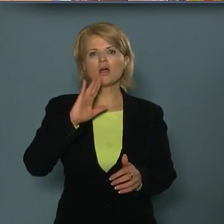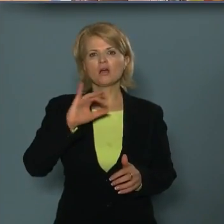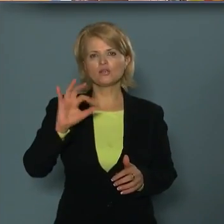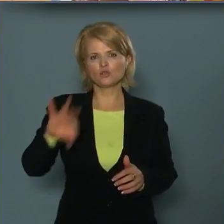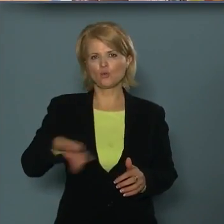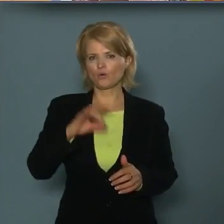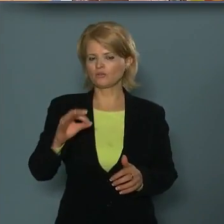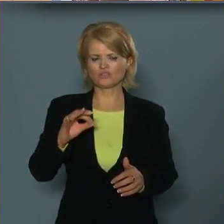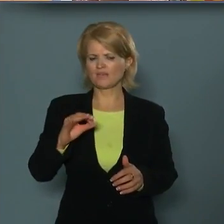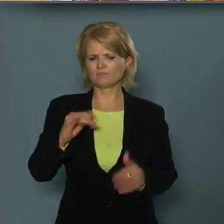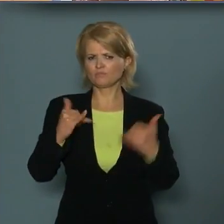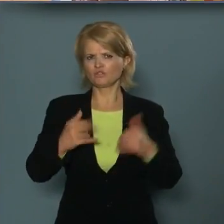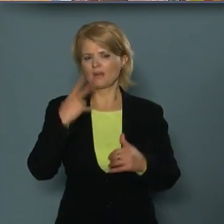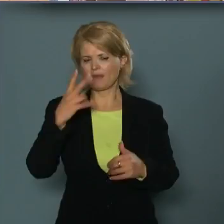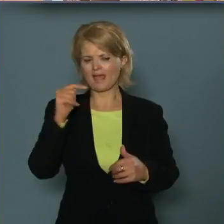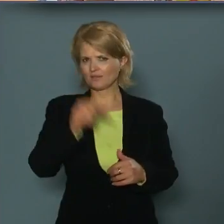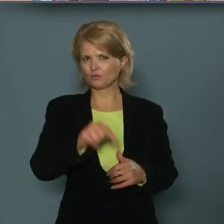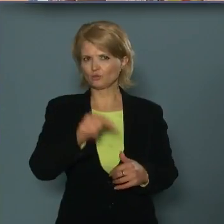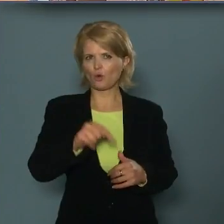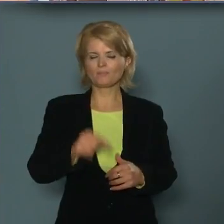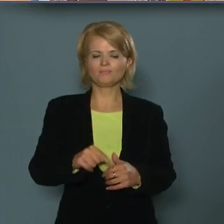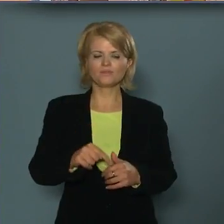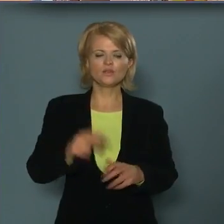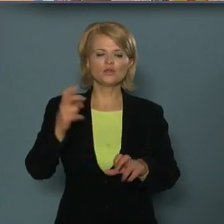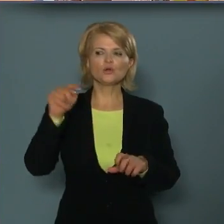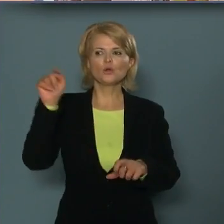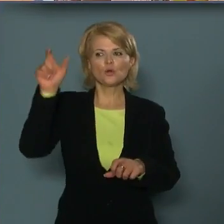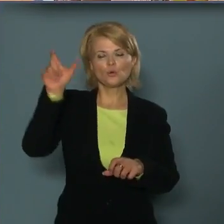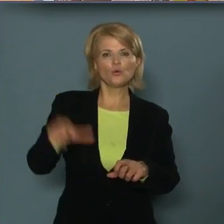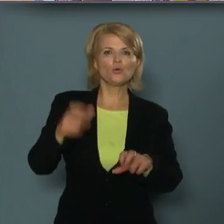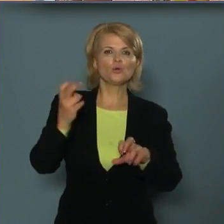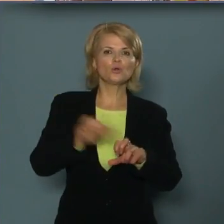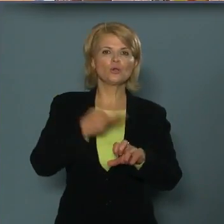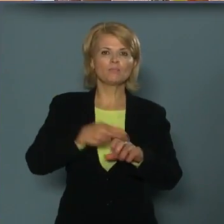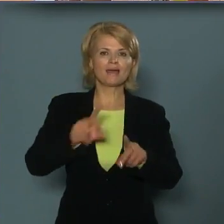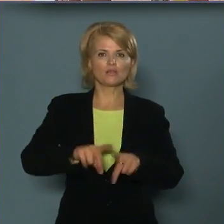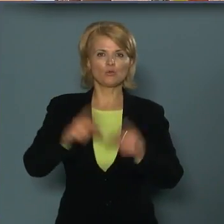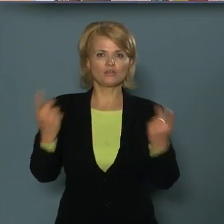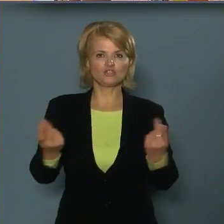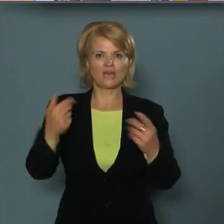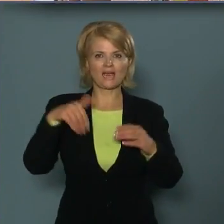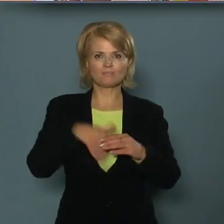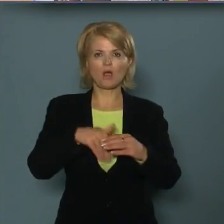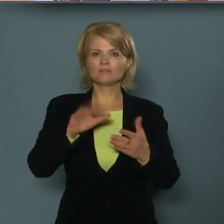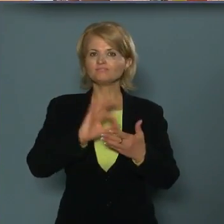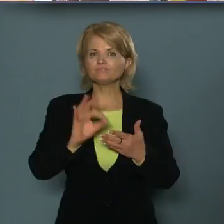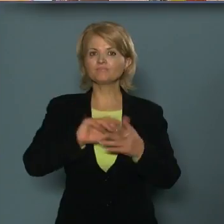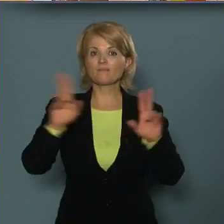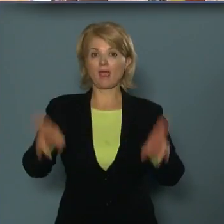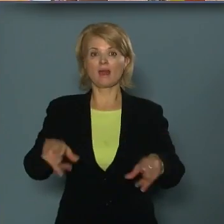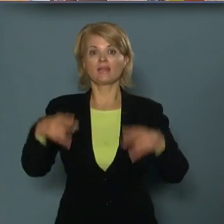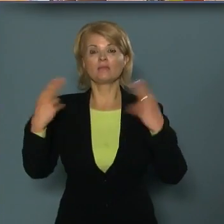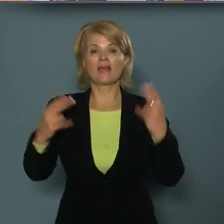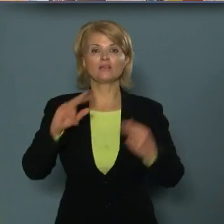volna most, ő közzétett a Kőbányai Újságban egy felhívást, hogy